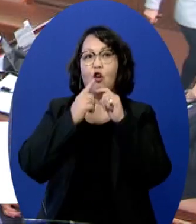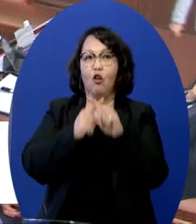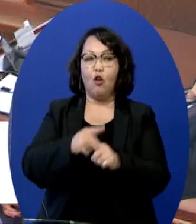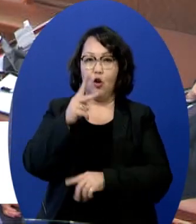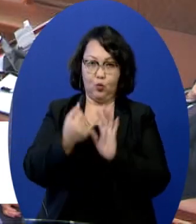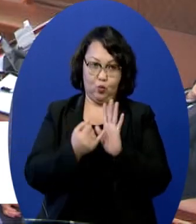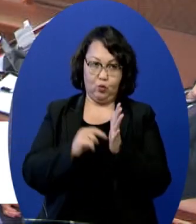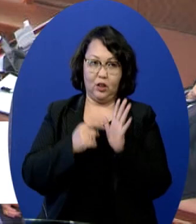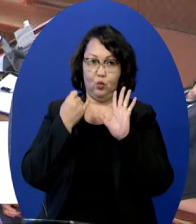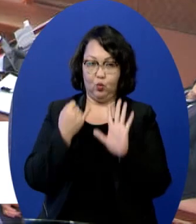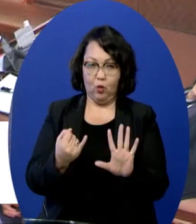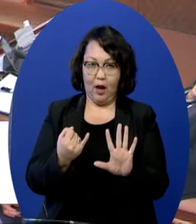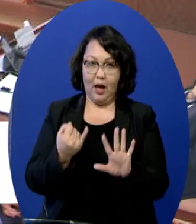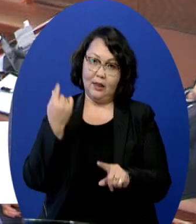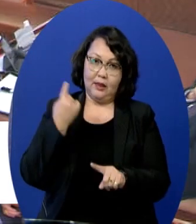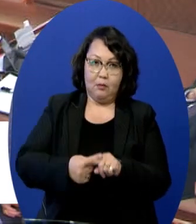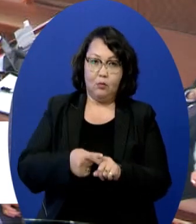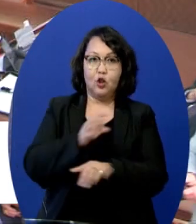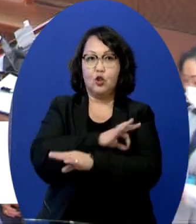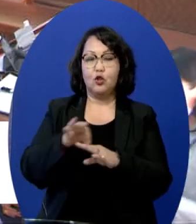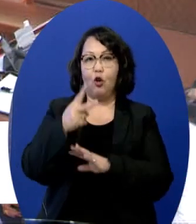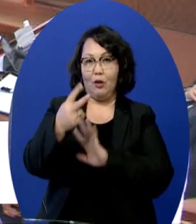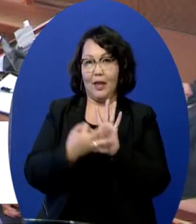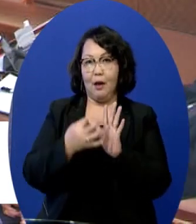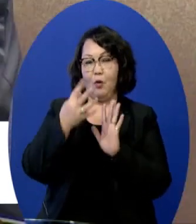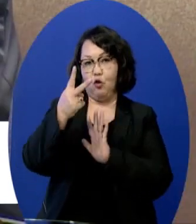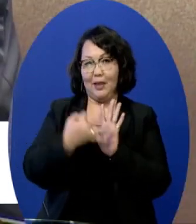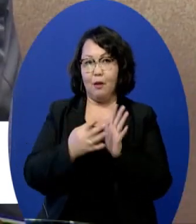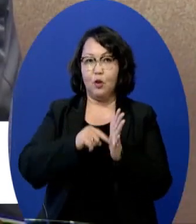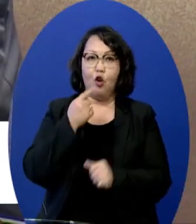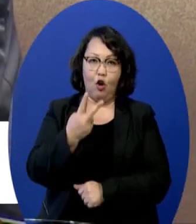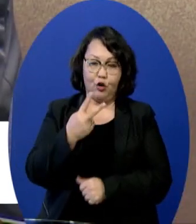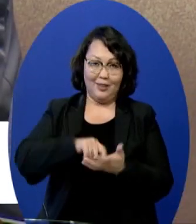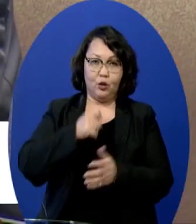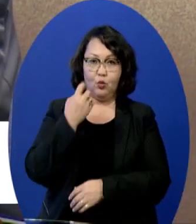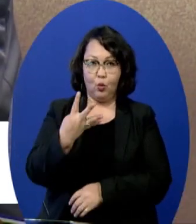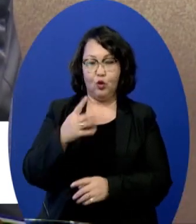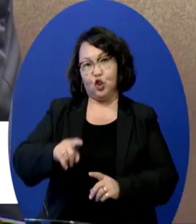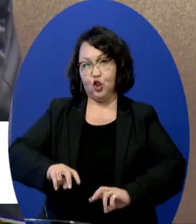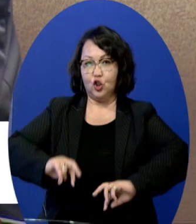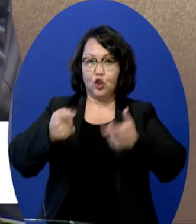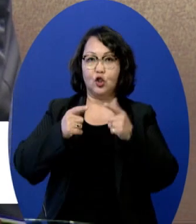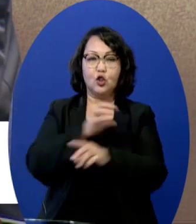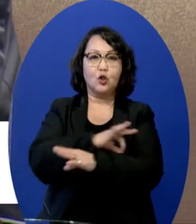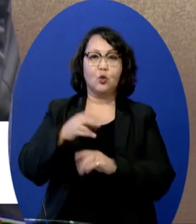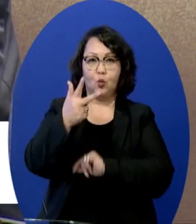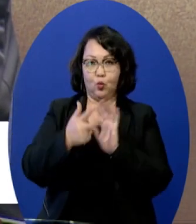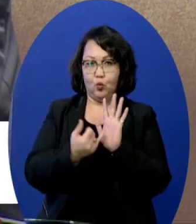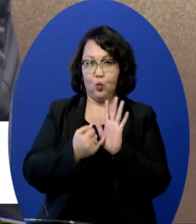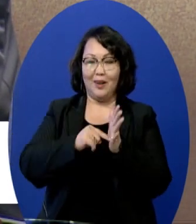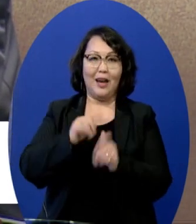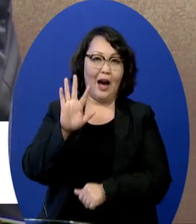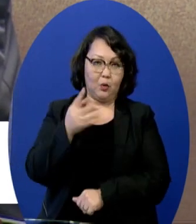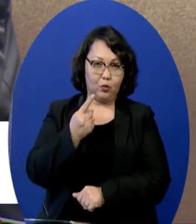26-ийн 6-р хэсэгт нэмж төслийн 28-р зүйлийн 28.2-р заалтыг өөрчлөхөөр төслийн 36-ийн 11-р